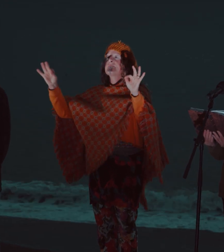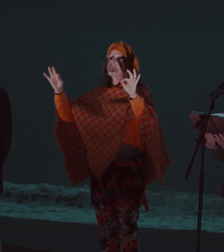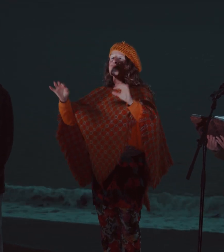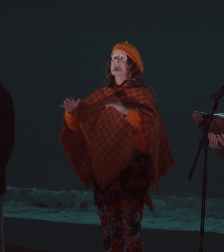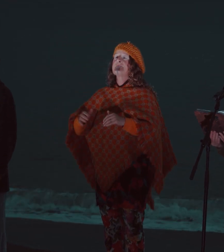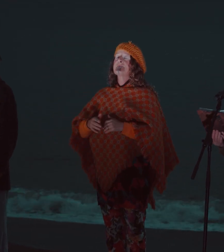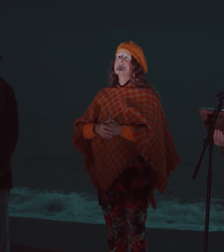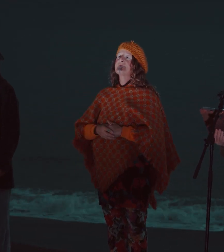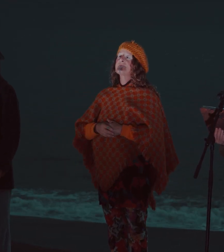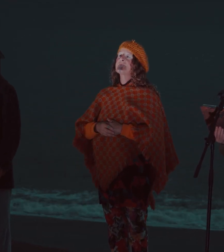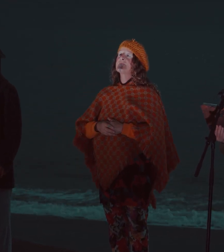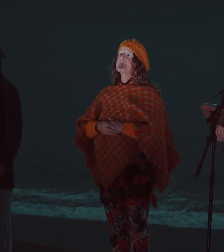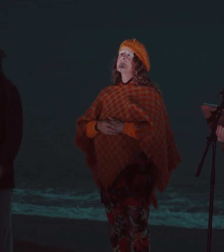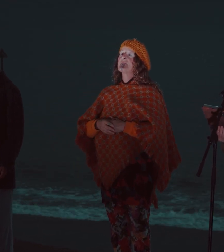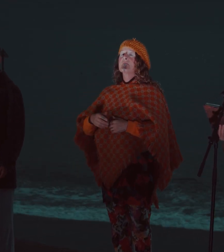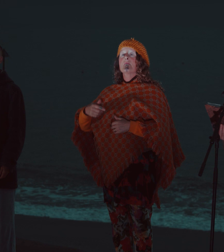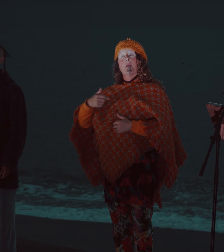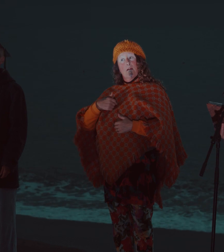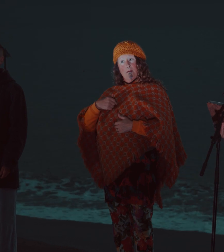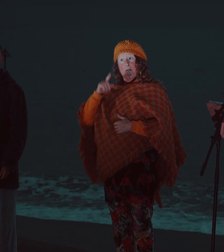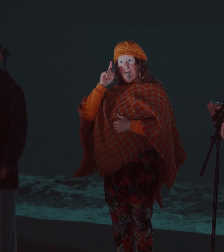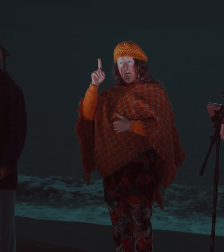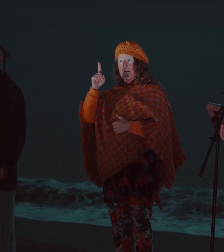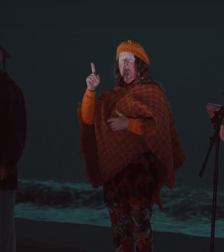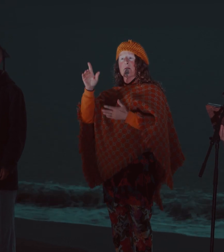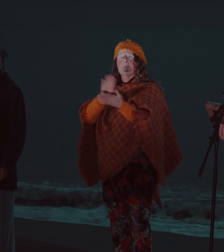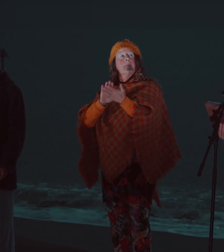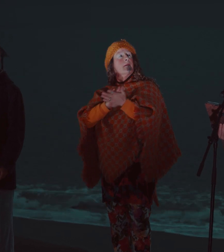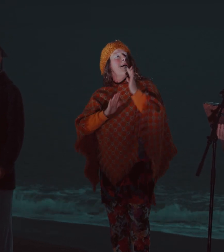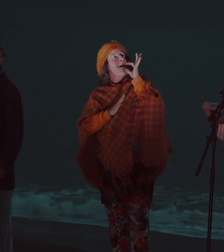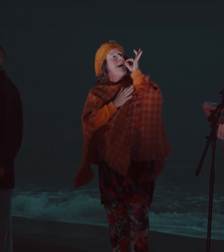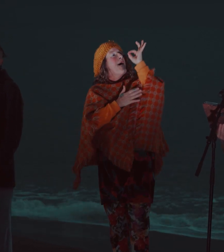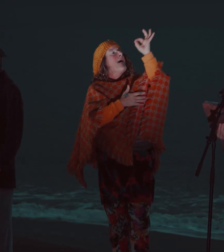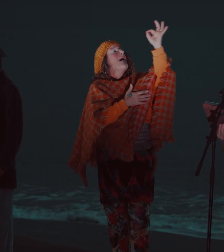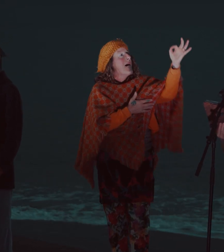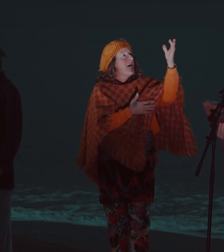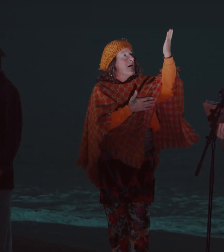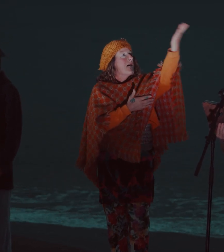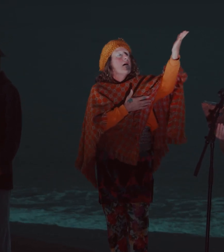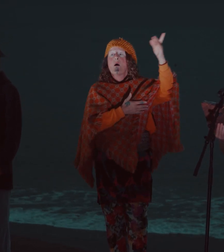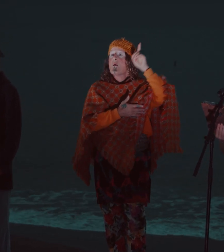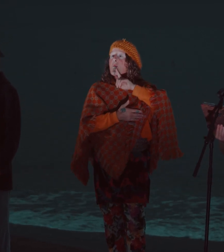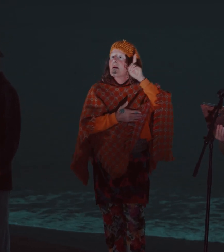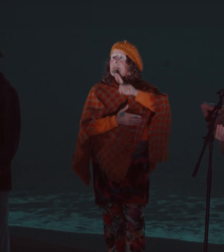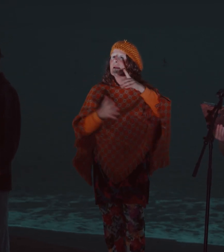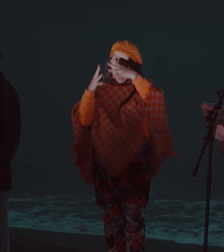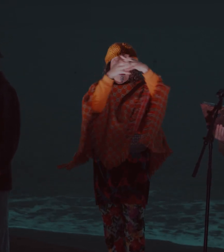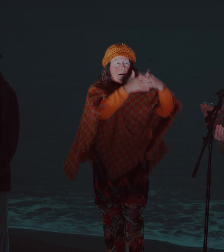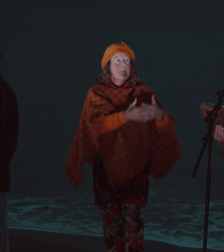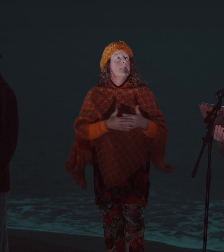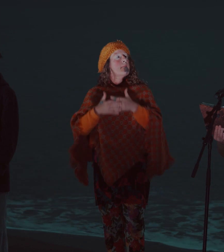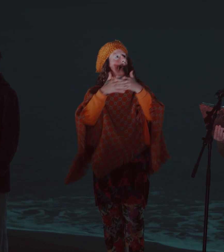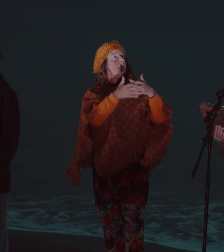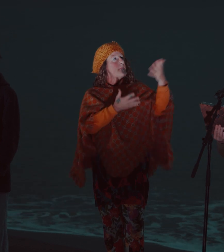ddifrifol. We would therefore appeal to you. Rydym ni felly